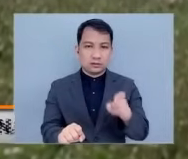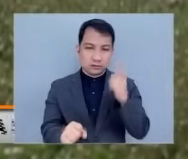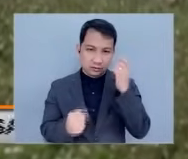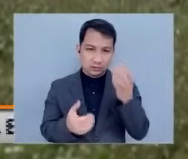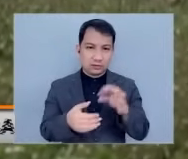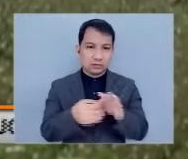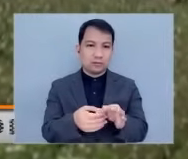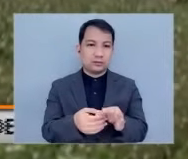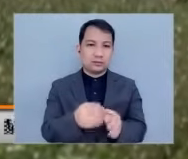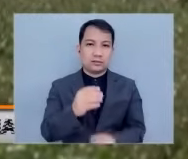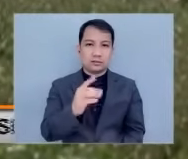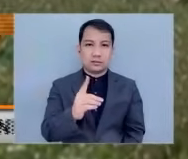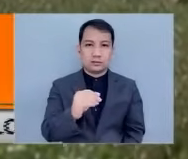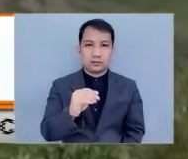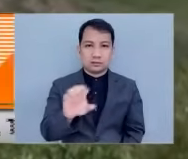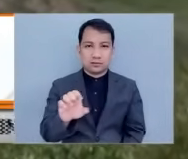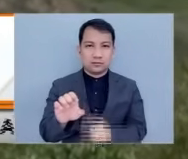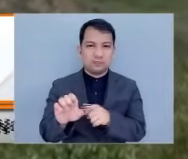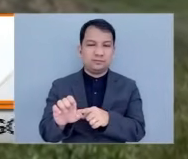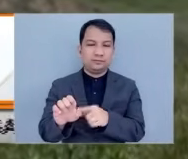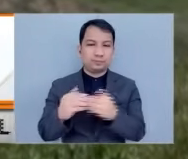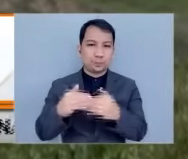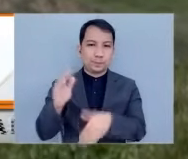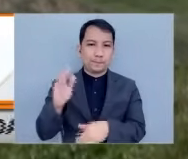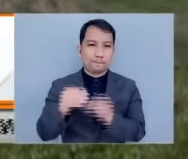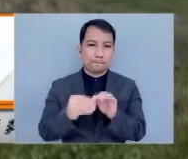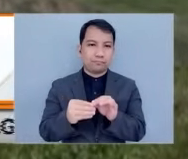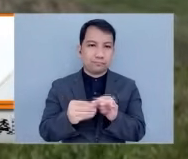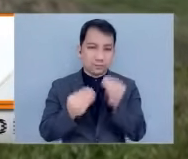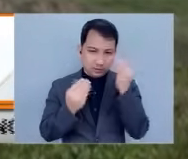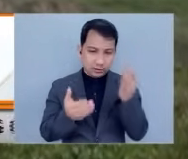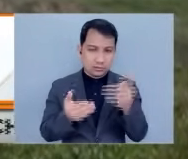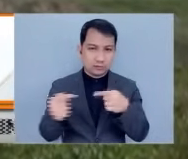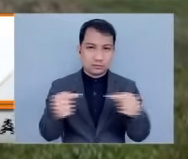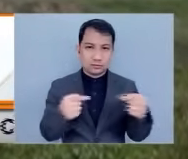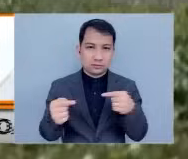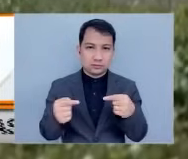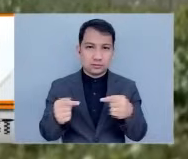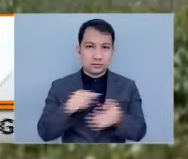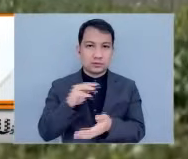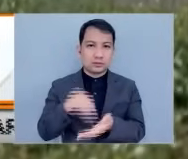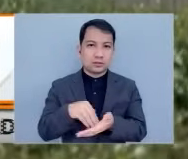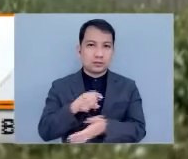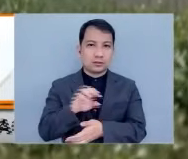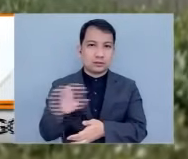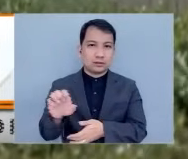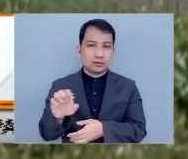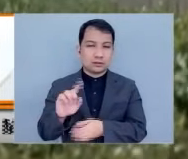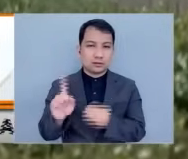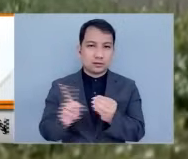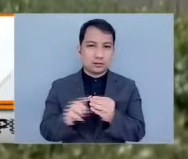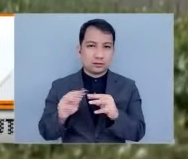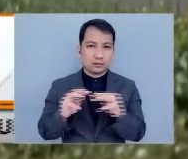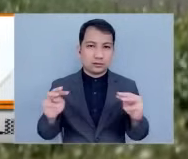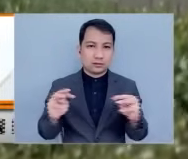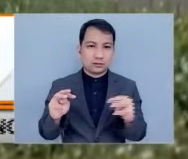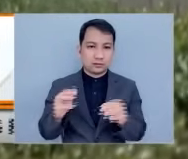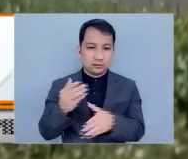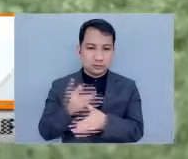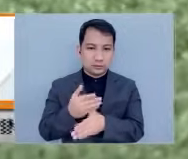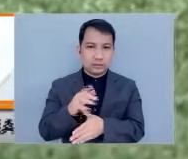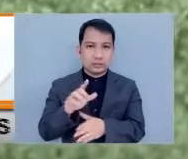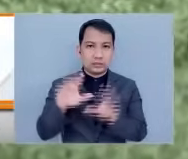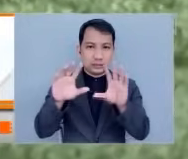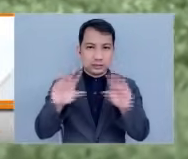Department of Energy na bunsod yan ng tumitinding alitan sa Middle East, kabilang ang tensyon sa border ng Lebanon.